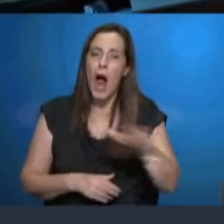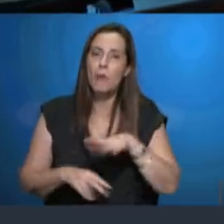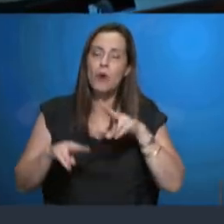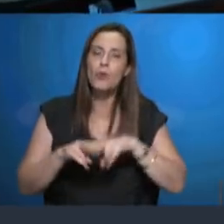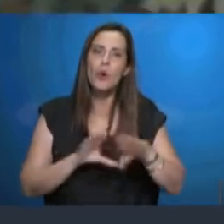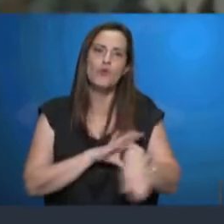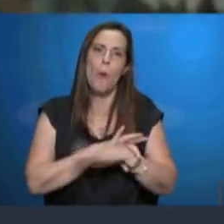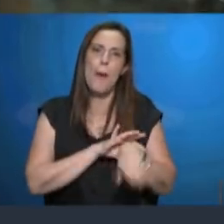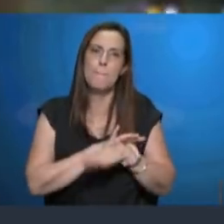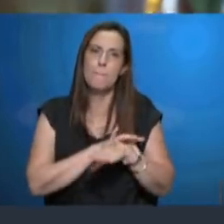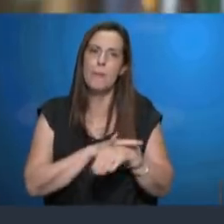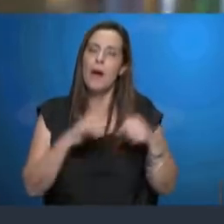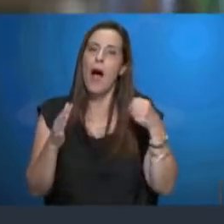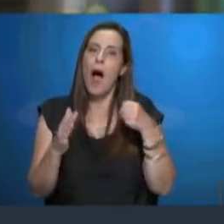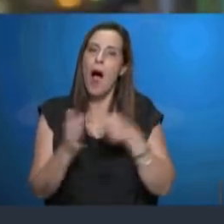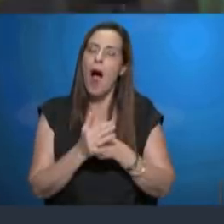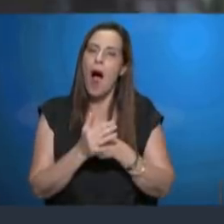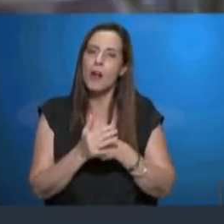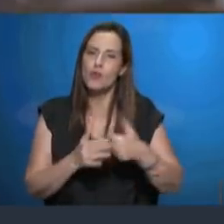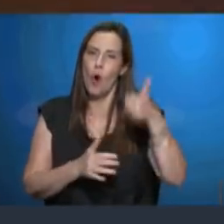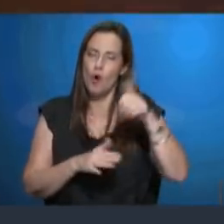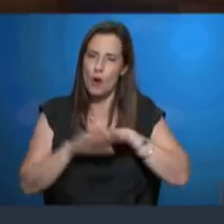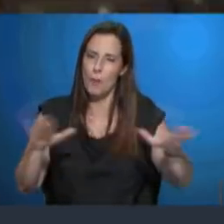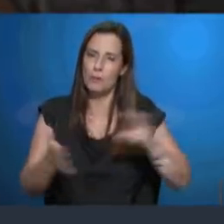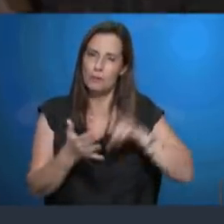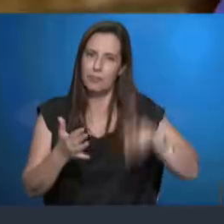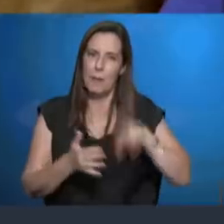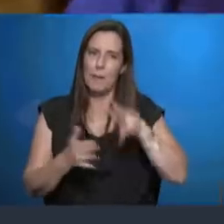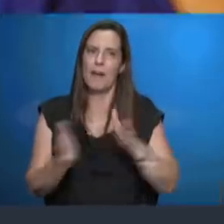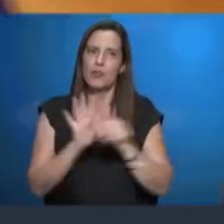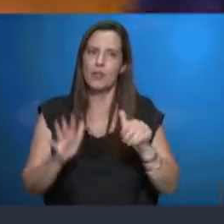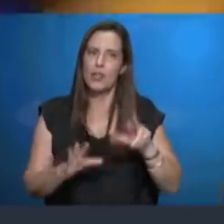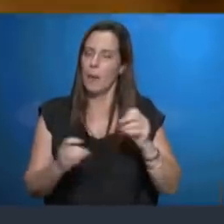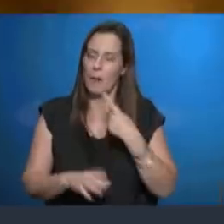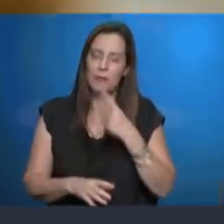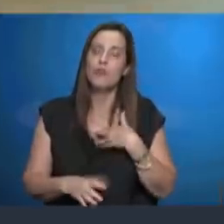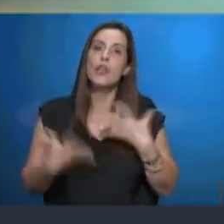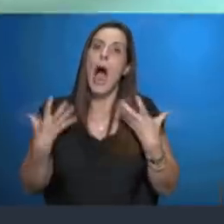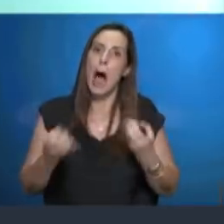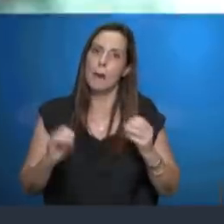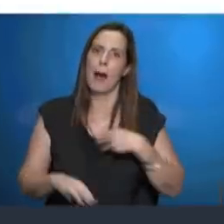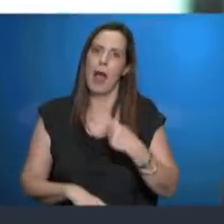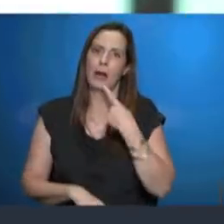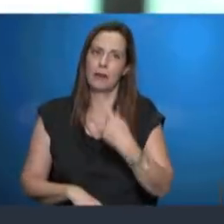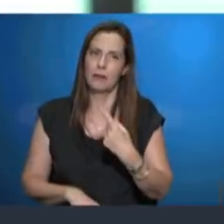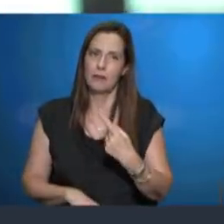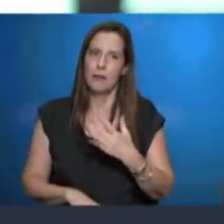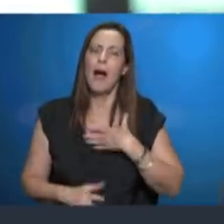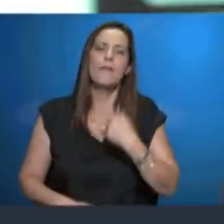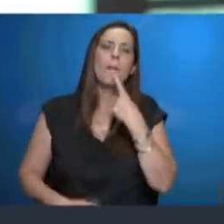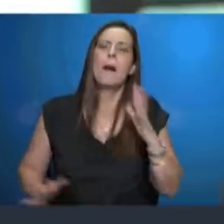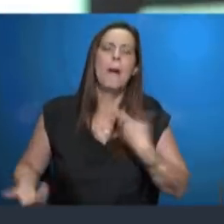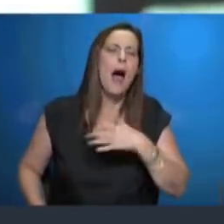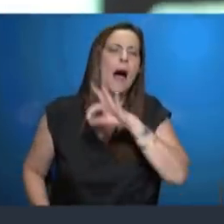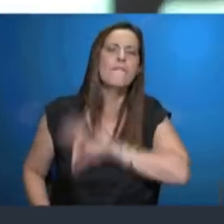נותר שומם עד להתפטרות אבוטבול ב-2016. שרבה מה להגיד, הרבה מאוד מה להגיד, מה אני אגיד,